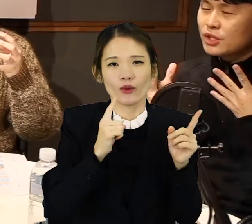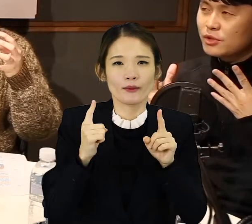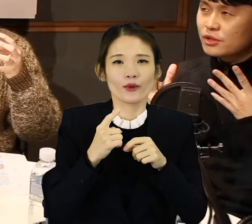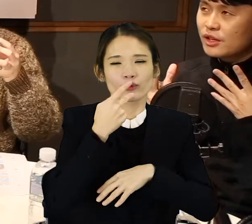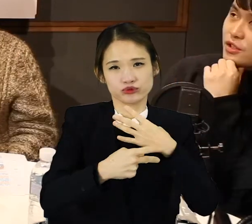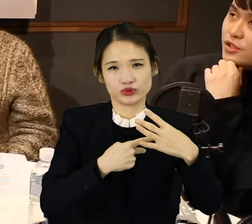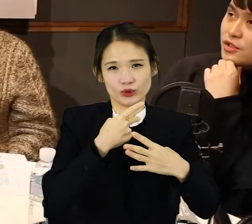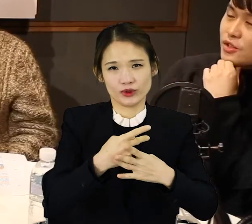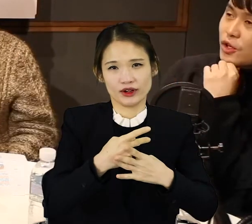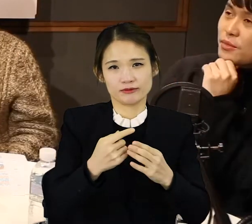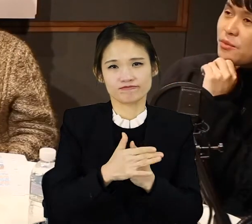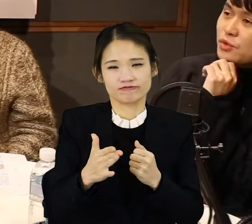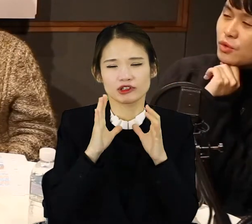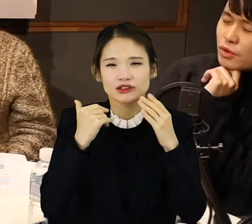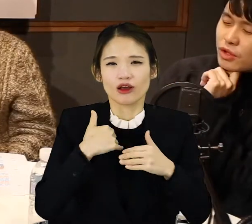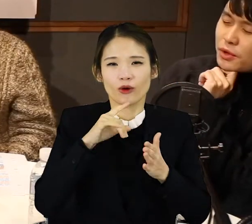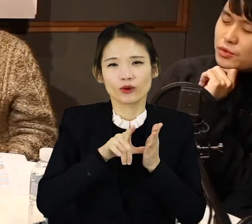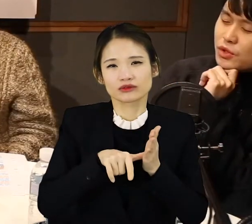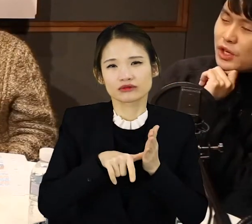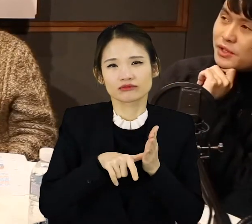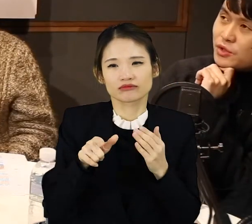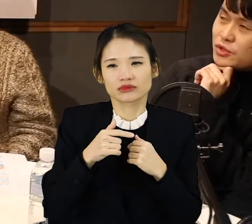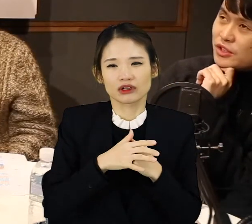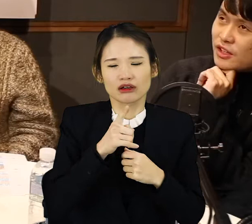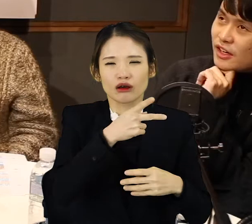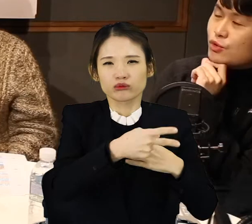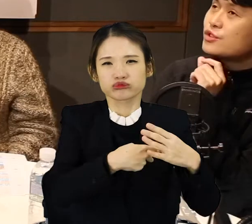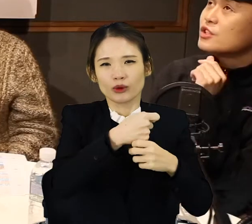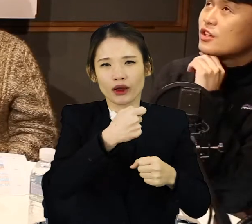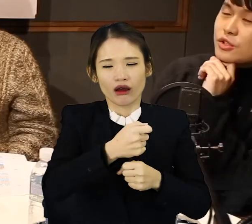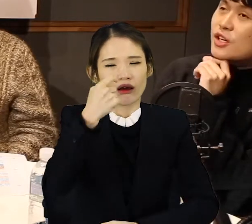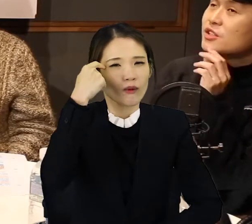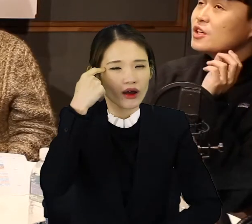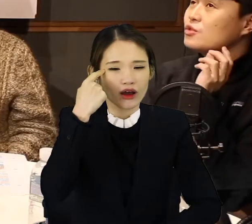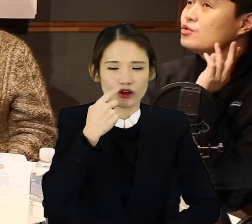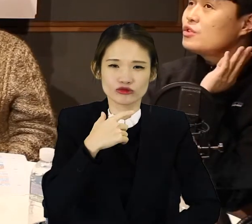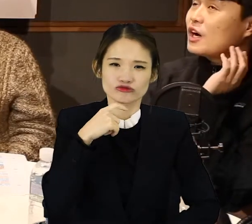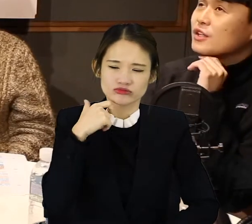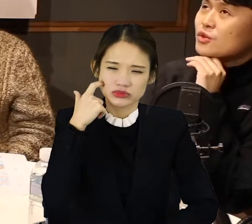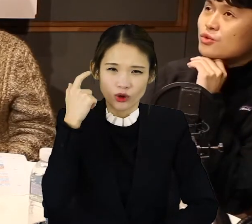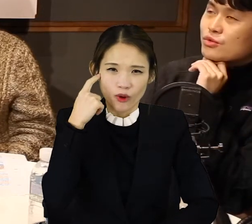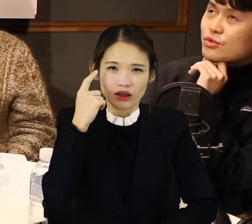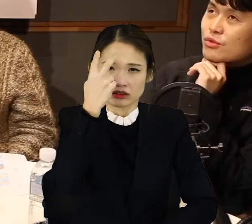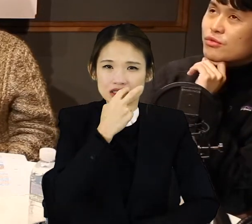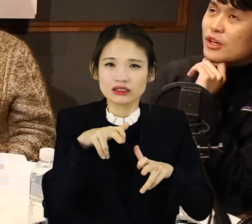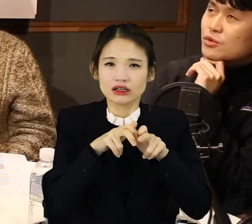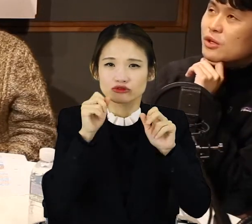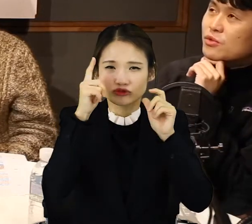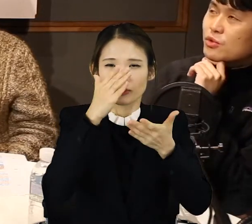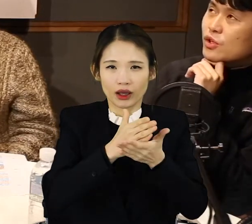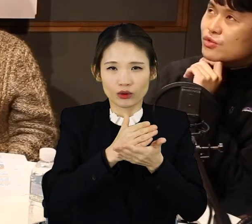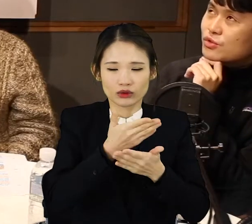그런 프로그램이었는데 그 어린 마음에도 이 방송이 왜 만들어졌을까? 굳이 시각장애인 눈 뜨는 거 아니어도